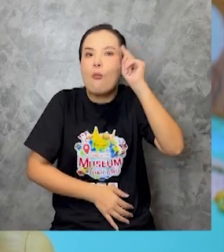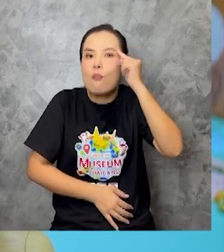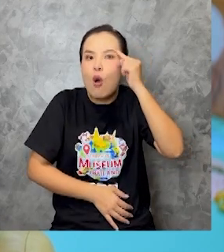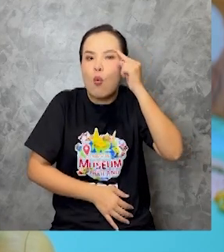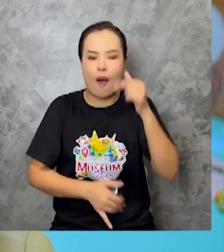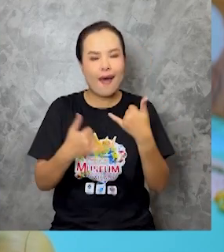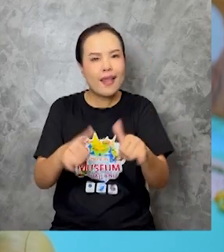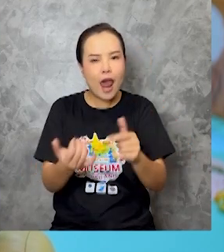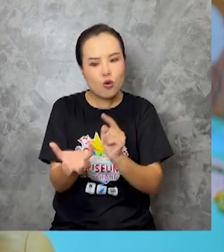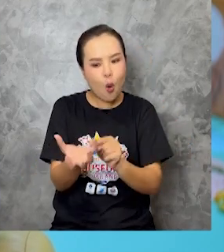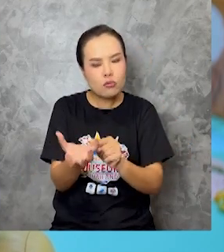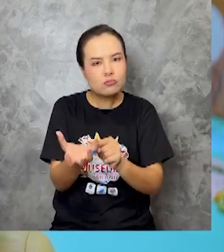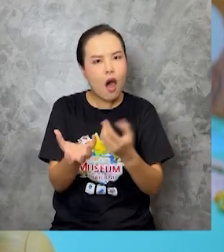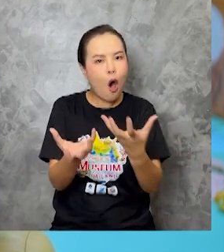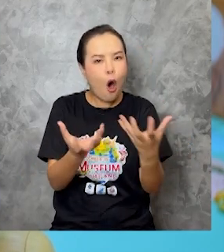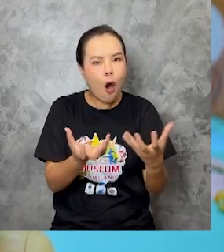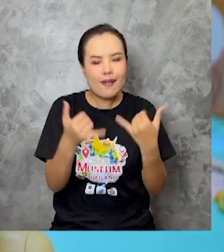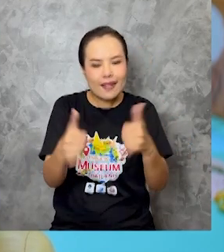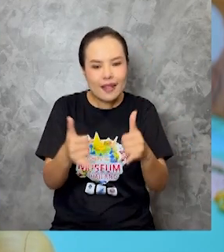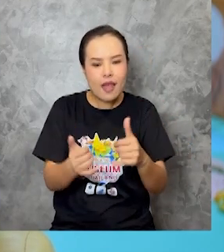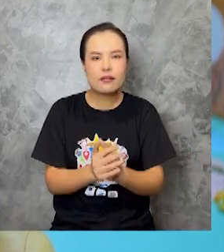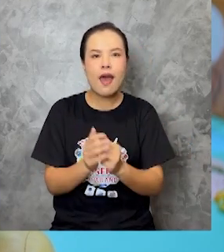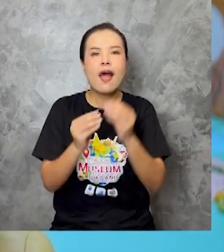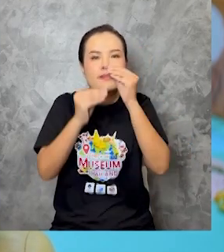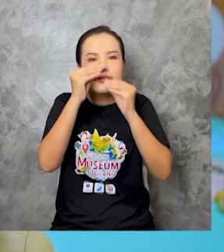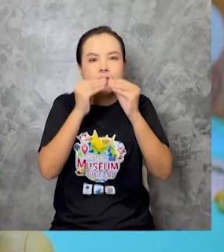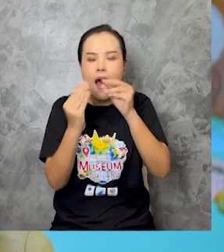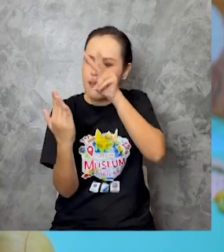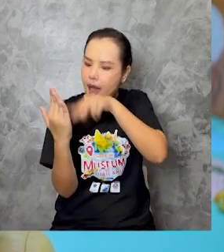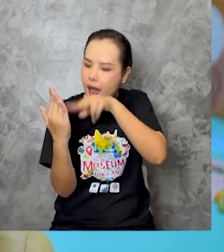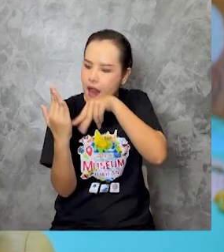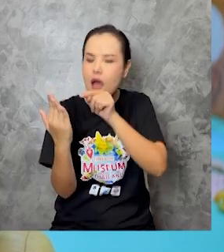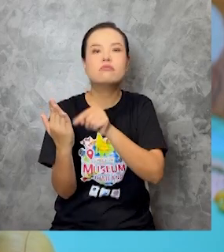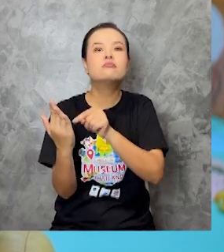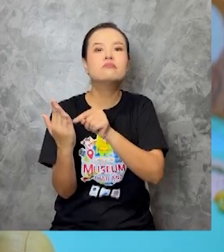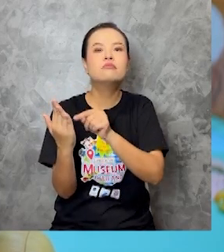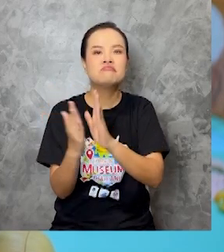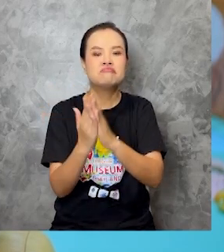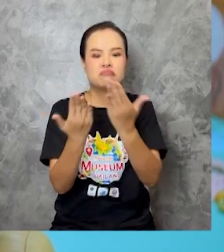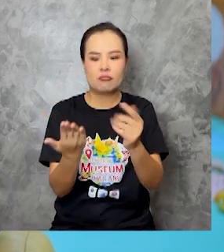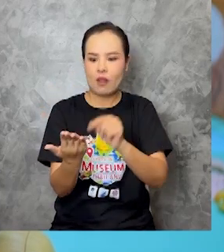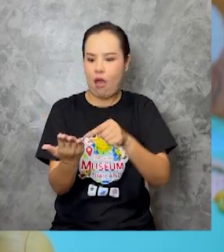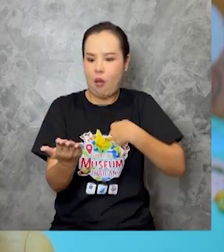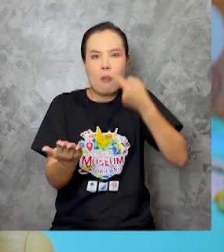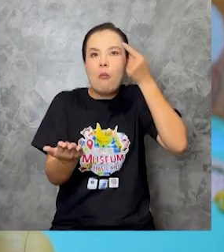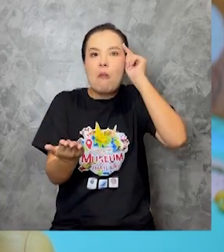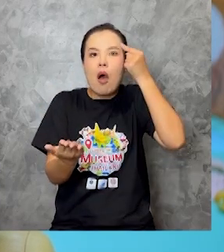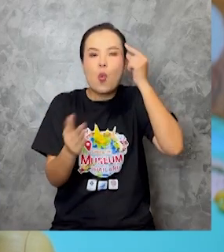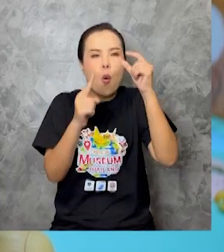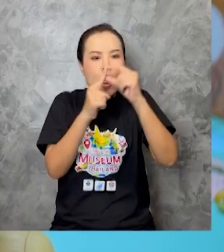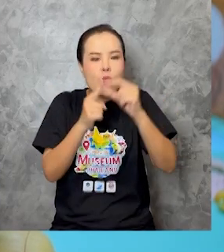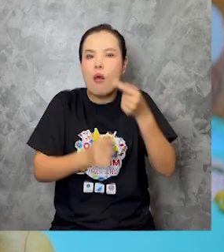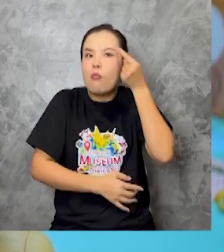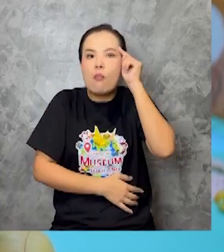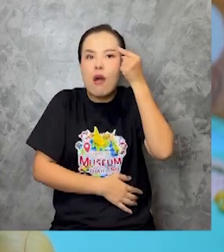เล่นอยู่กับของเล่นชิ้นนึงนะคะหรือกำลังอ่านนิทานอยู่แต่สิ่งเหล่านั้นเนี่ยมันเป็นสิ่งที่เด็กไม่เคยรู้มาก่อนเป็นคำศัพท์ที่เด็ก